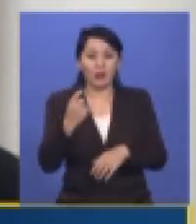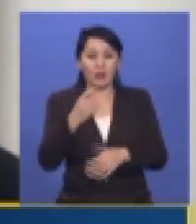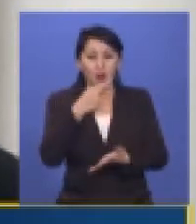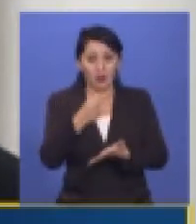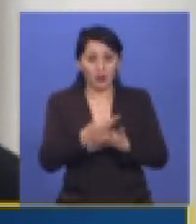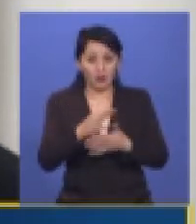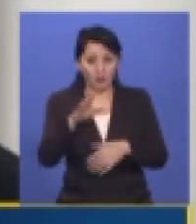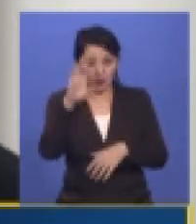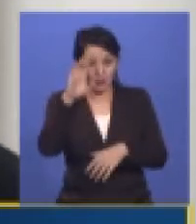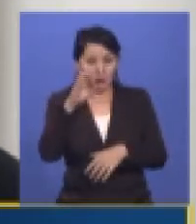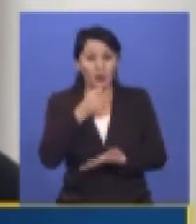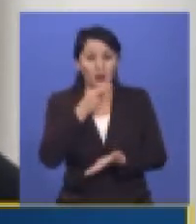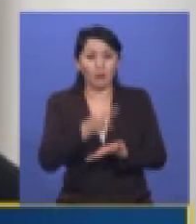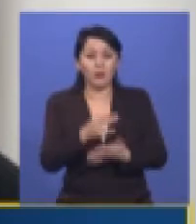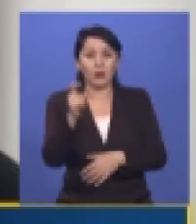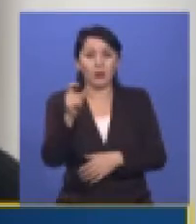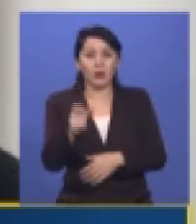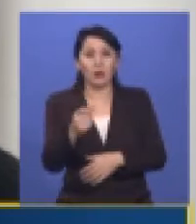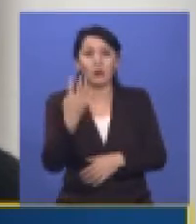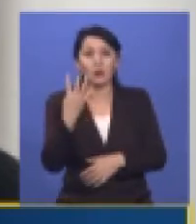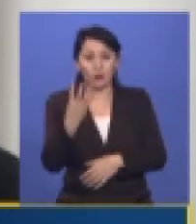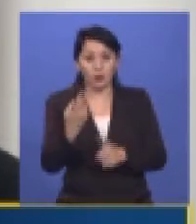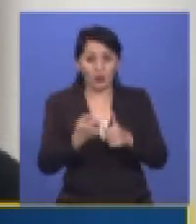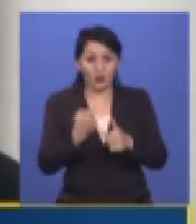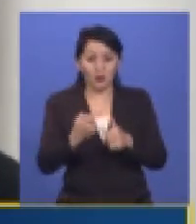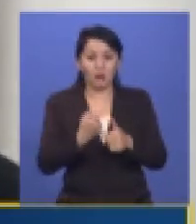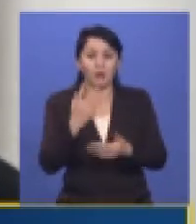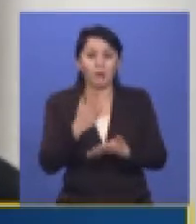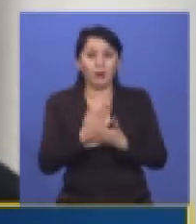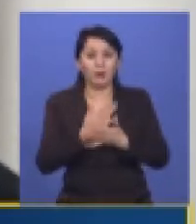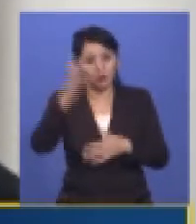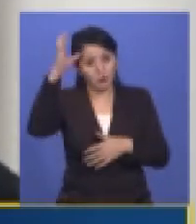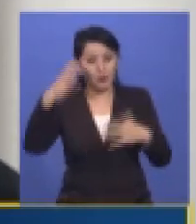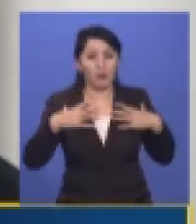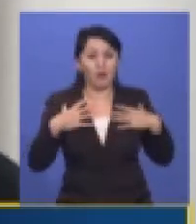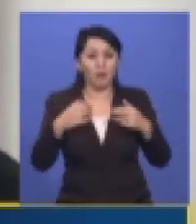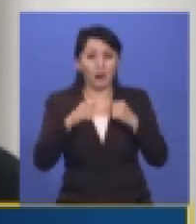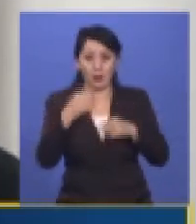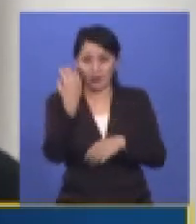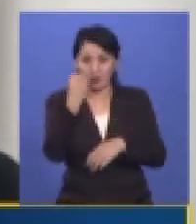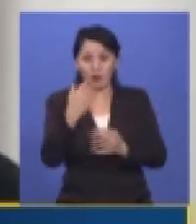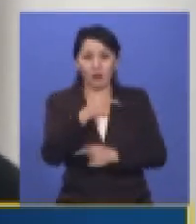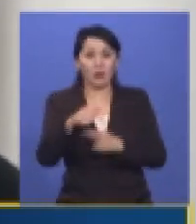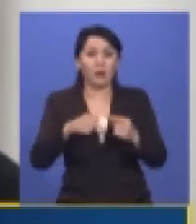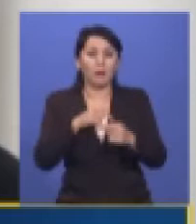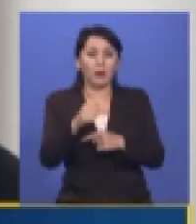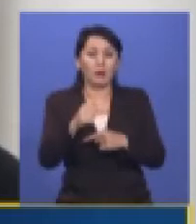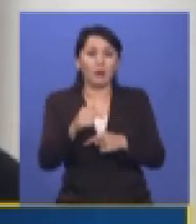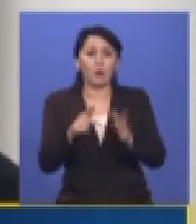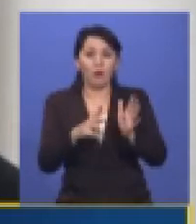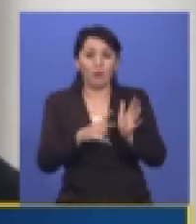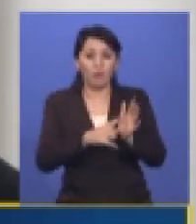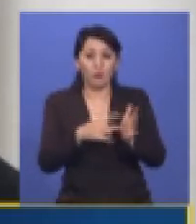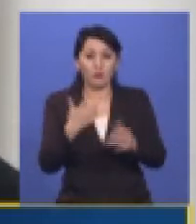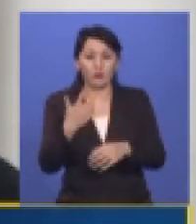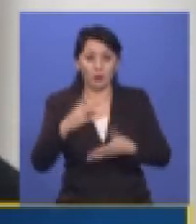беретін мемлекет пен жауапты азаматтар деп төрт тарауға бөлінген. Оның аясында білім мен денсаулық сақтау сапасы, бизнесті дамыту сынды 83 көрсеткіш